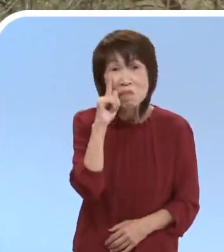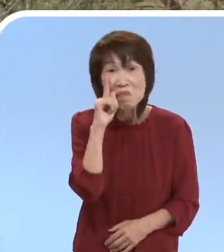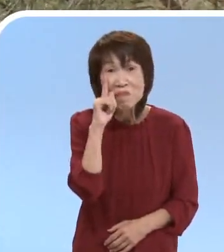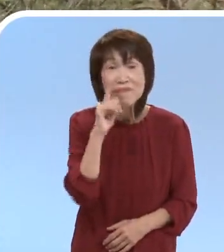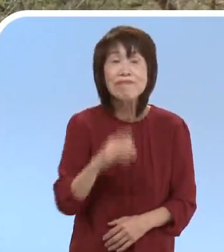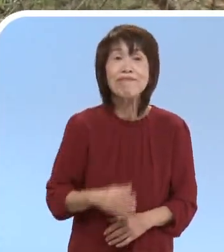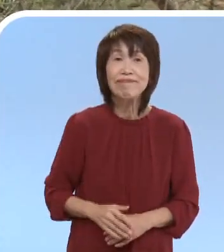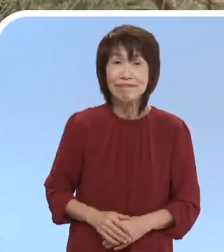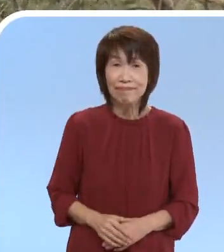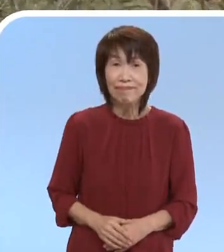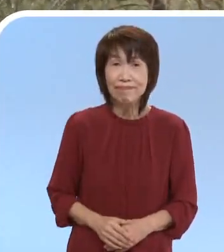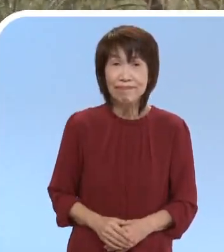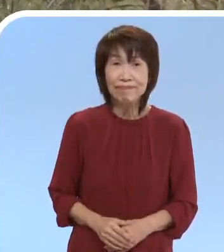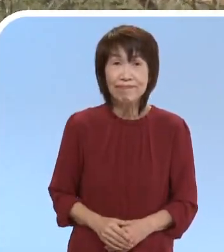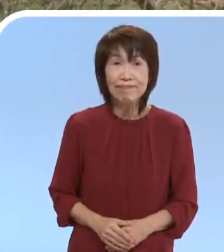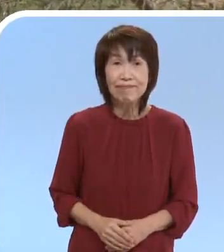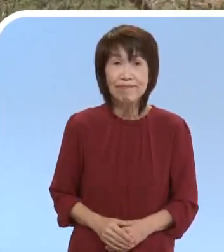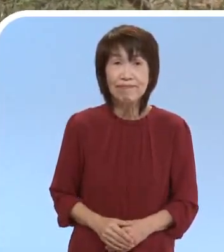で、